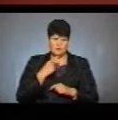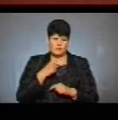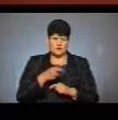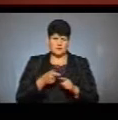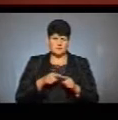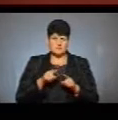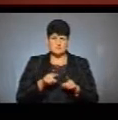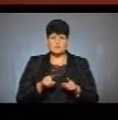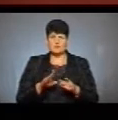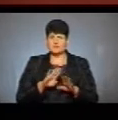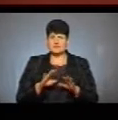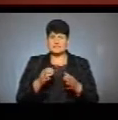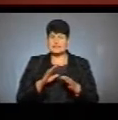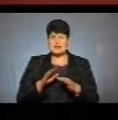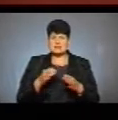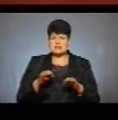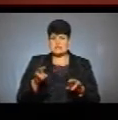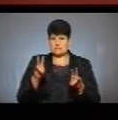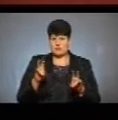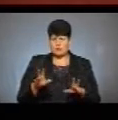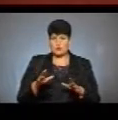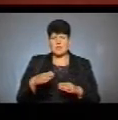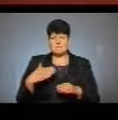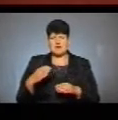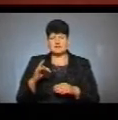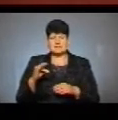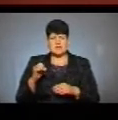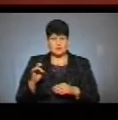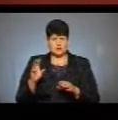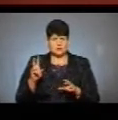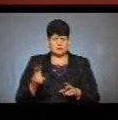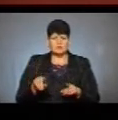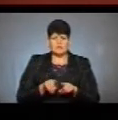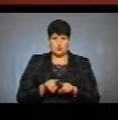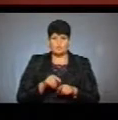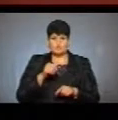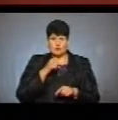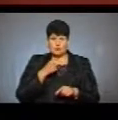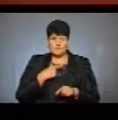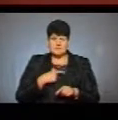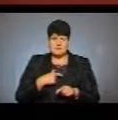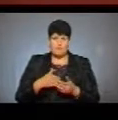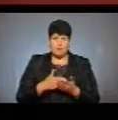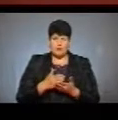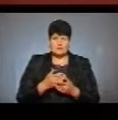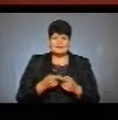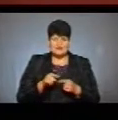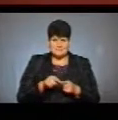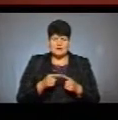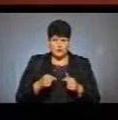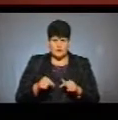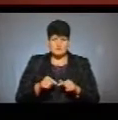тому що Несвобода – це організація, націоналістична, правий сектор також пробував себе в політиці. Це